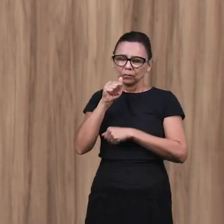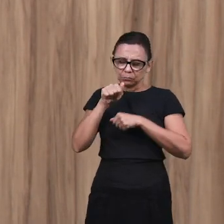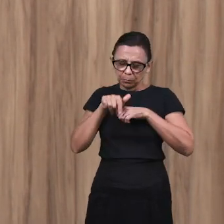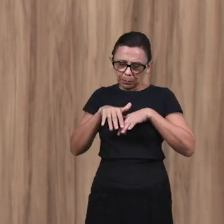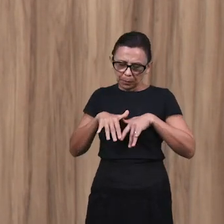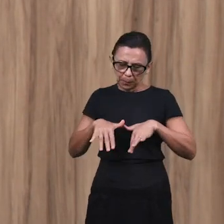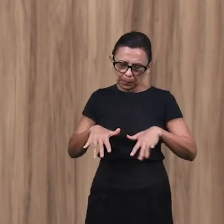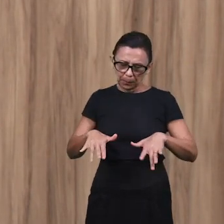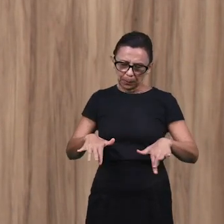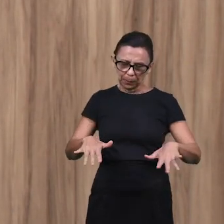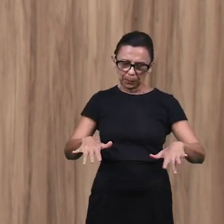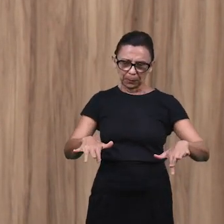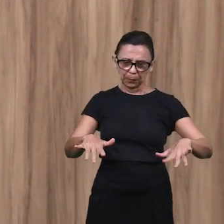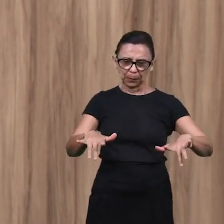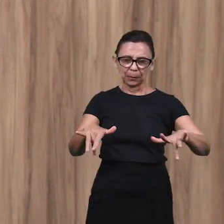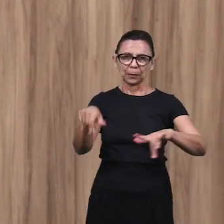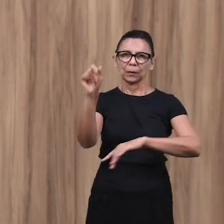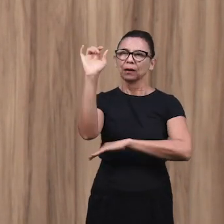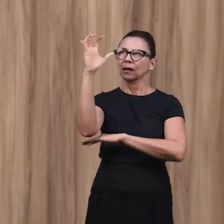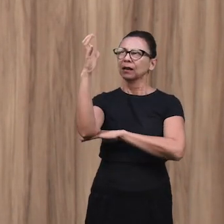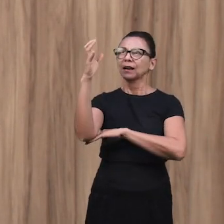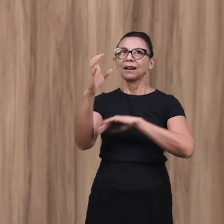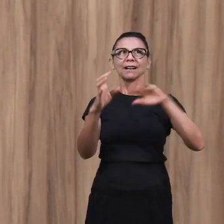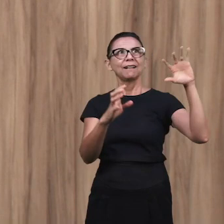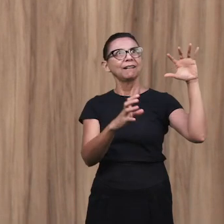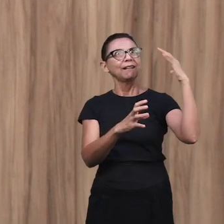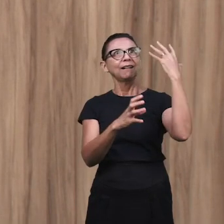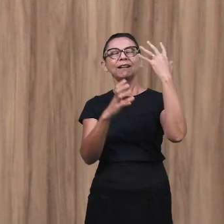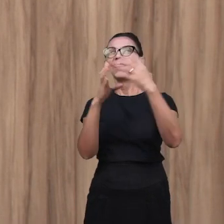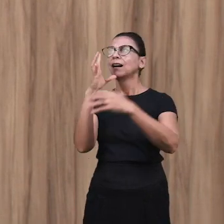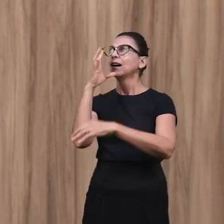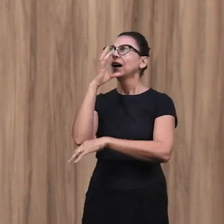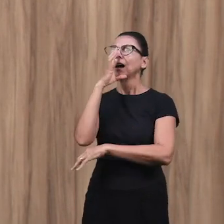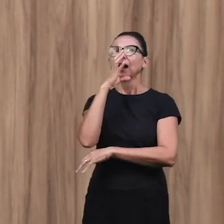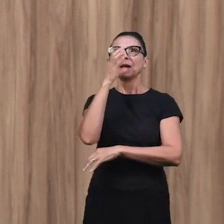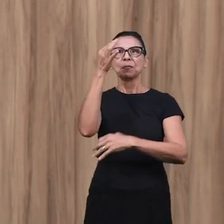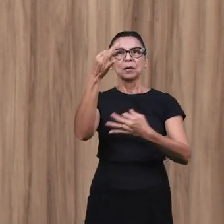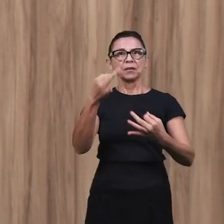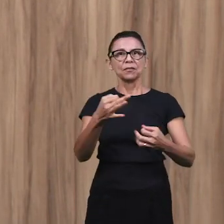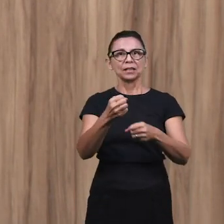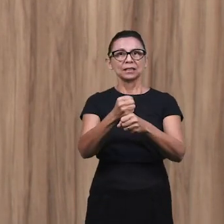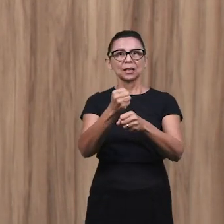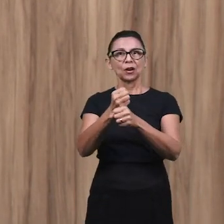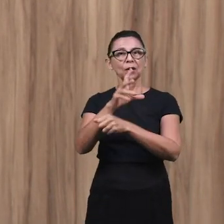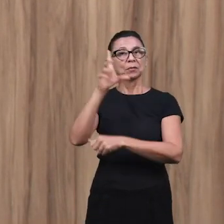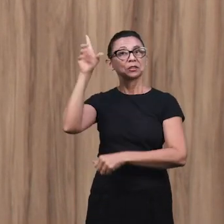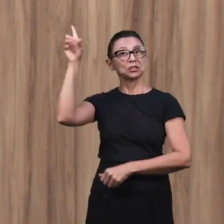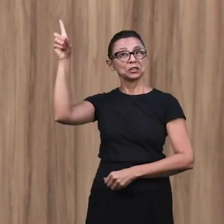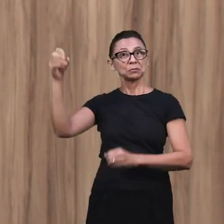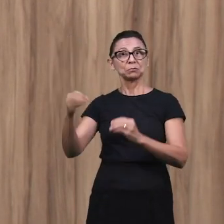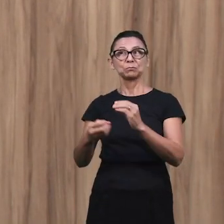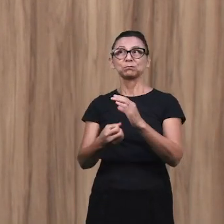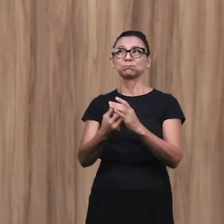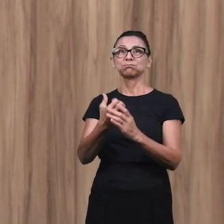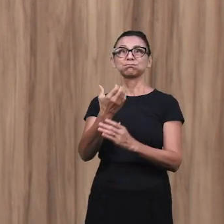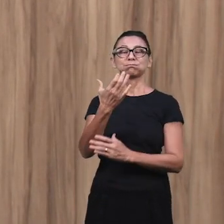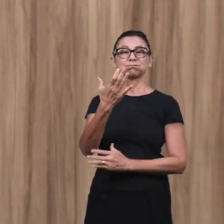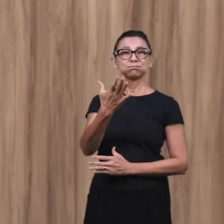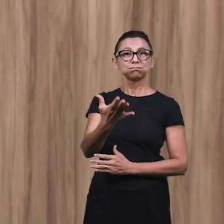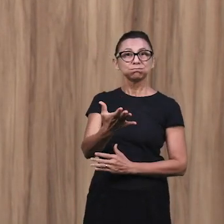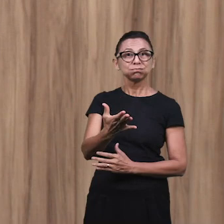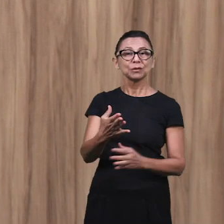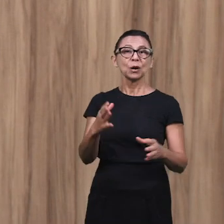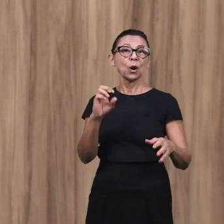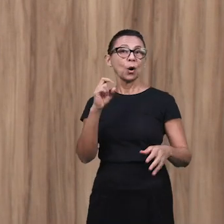dans le ruisseau, donc observer le ciel, combien de perfection a dans les œuvres de Dieu